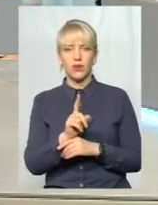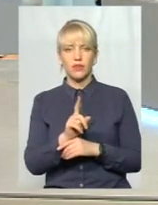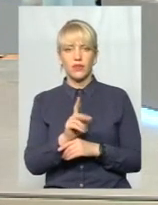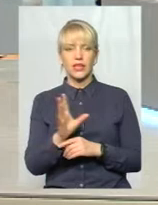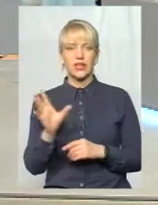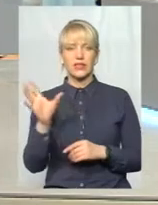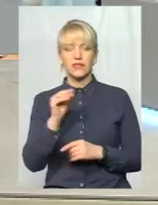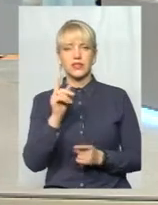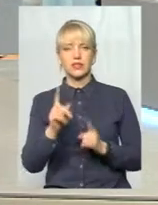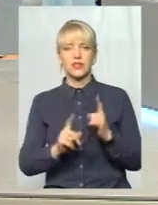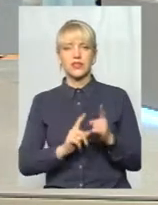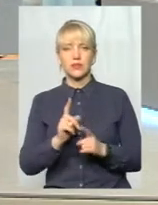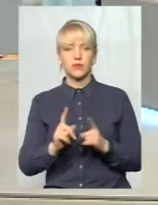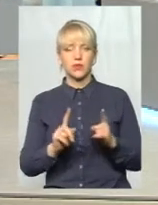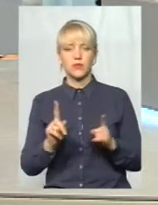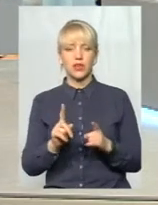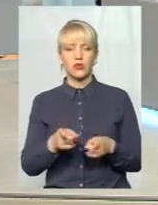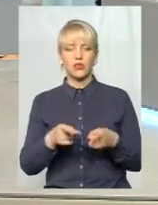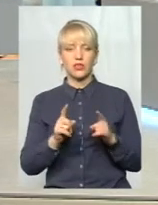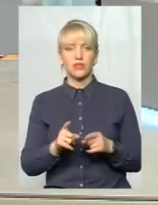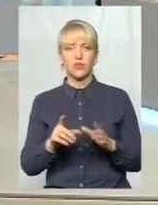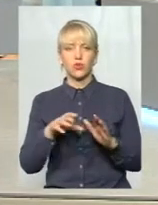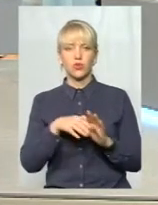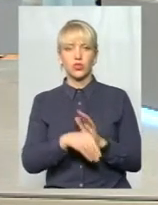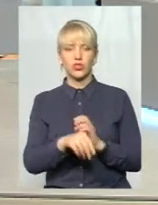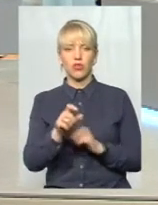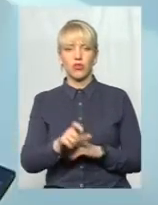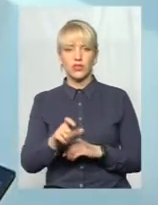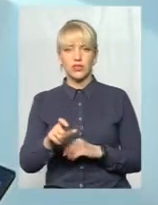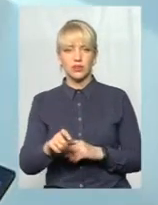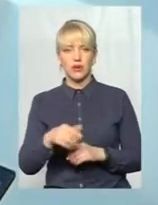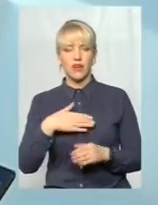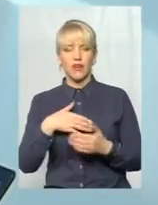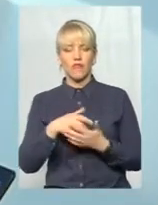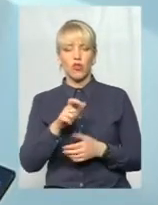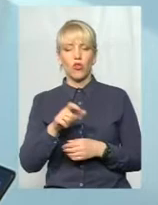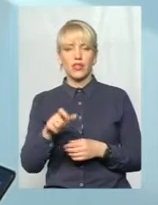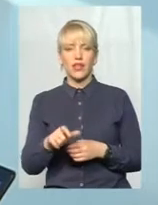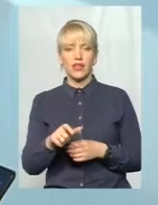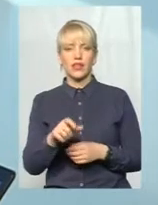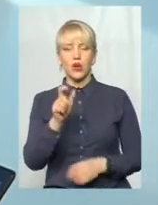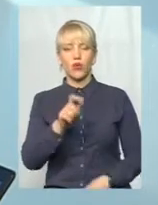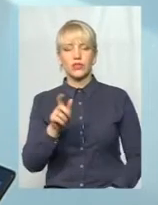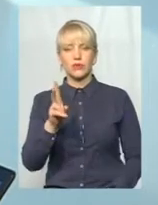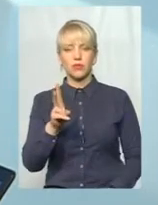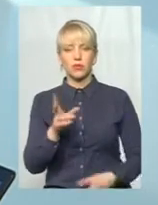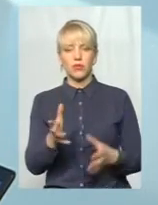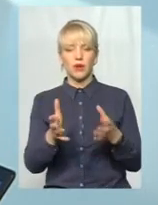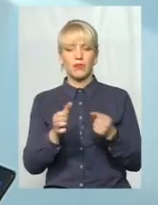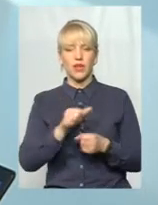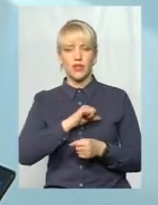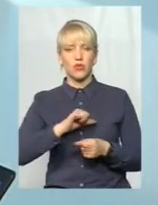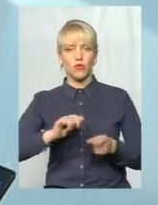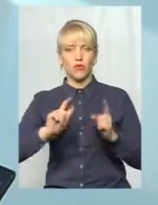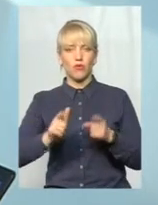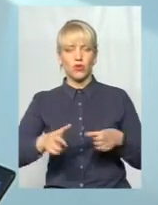всіма змінами, в яку дійсно включили осіб волонтерів. І осіб ті, які приймали в добровольчих